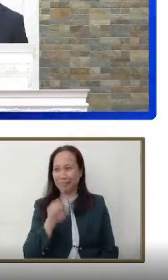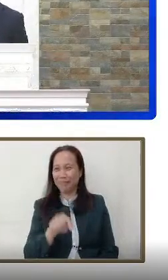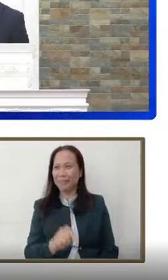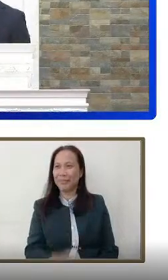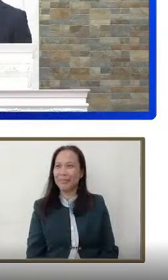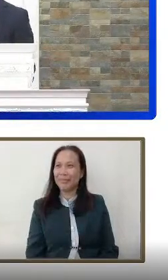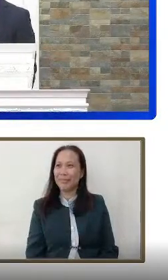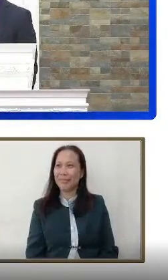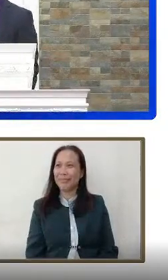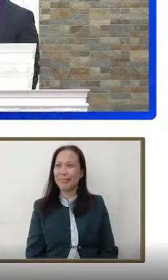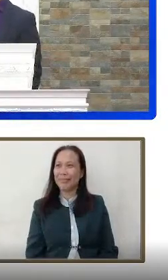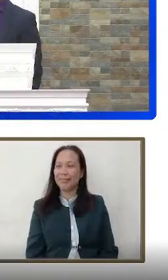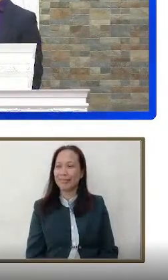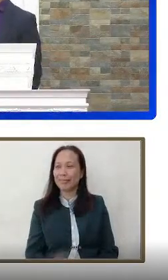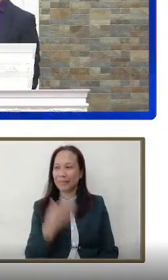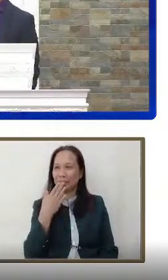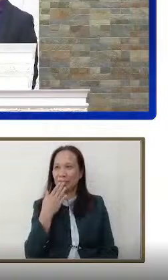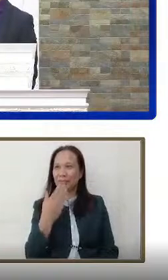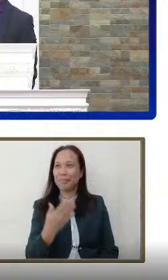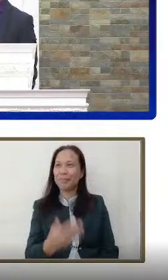Okay. Alright. Thank you.